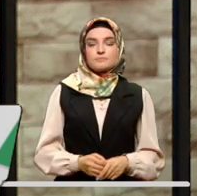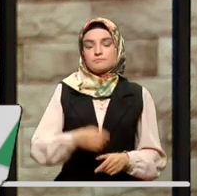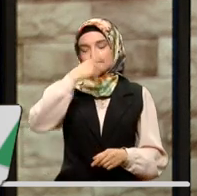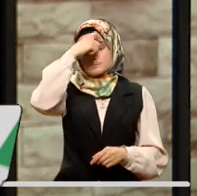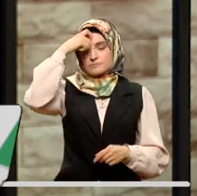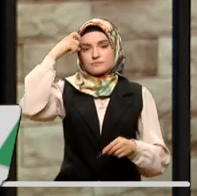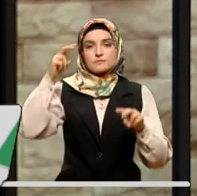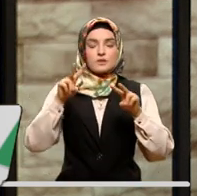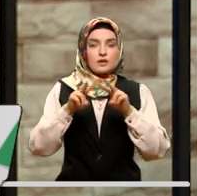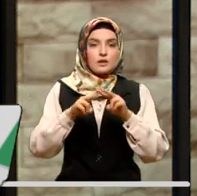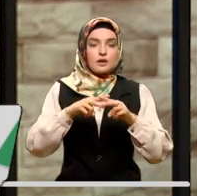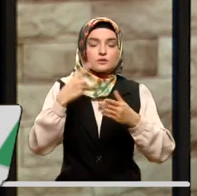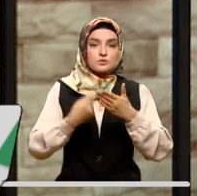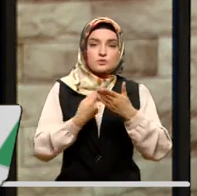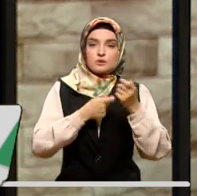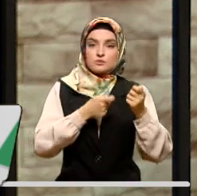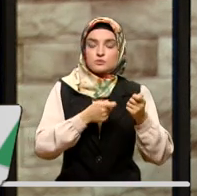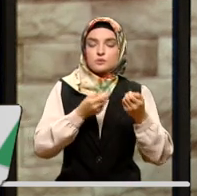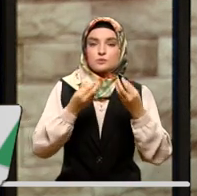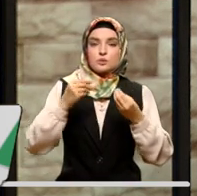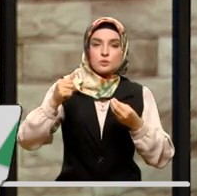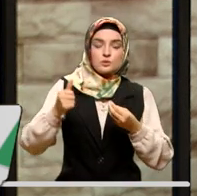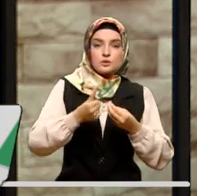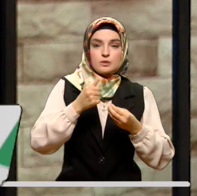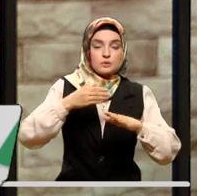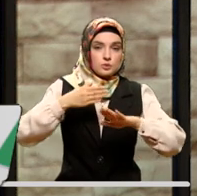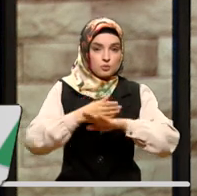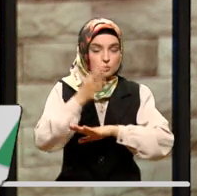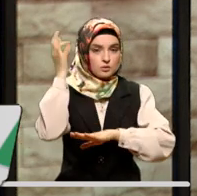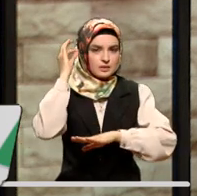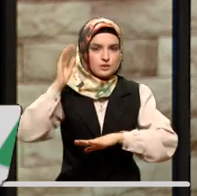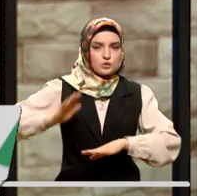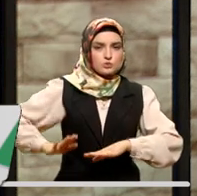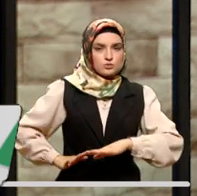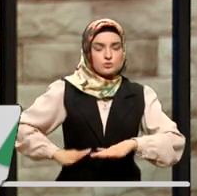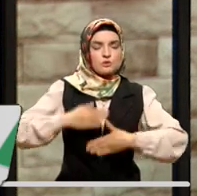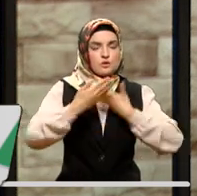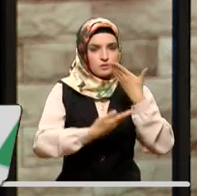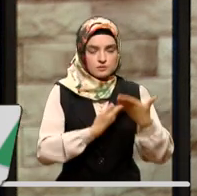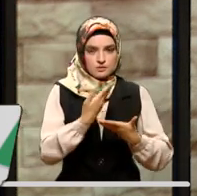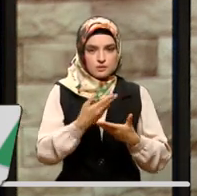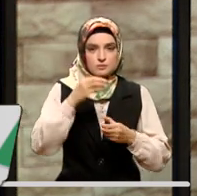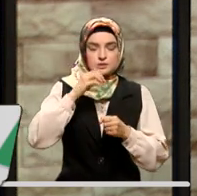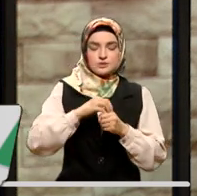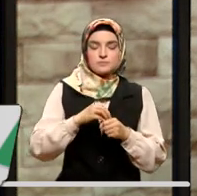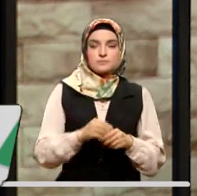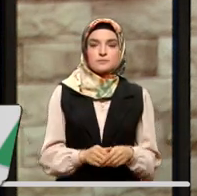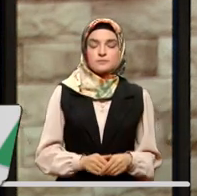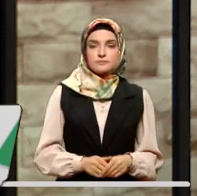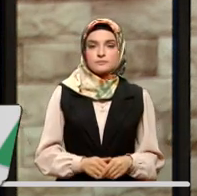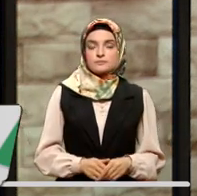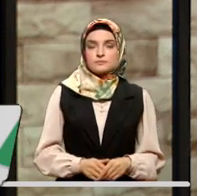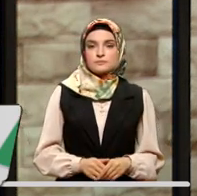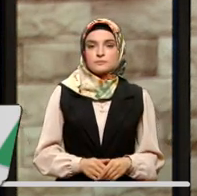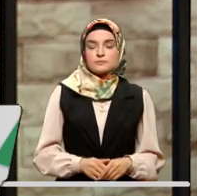Kur'an kurslarında büyük bir yeri var. Yani sahih bilgiyi çocukla buluşturabilmek, çocuğa doğru bilgiyi verebilmek açısından. Az